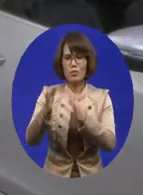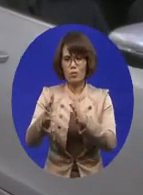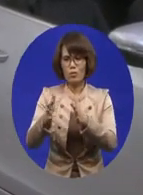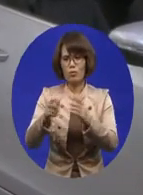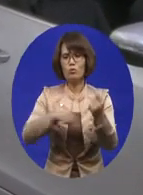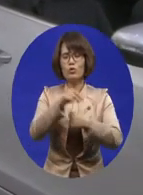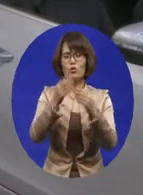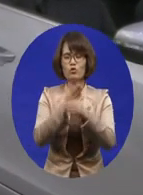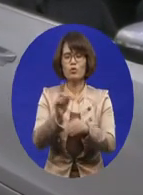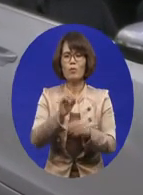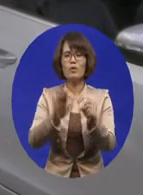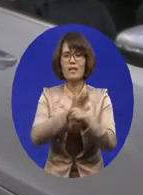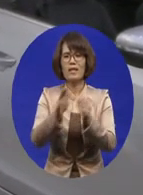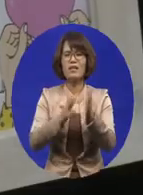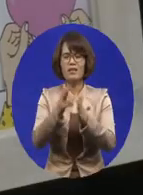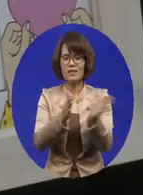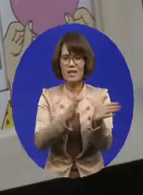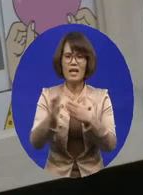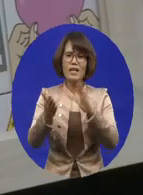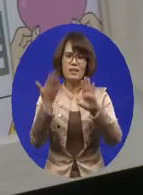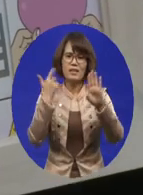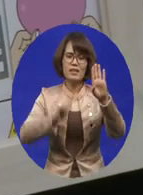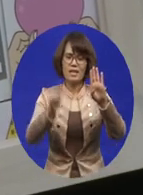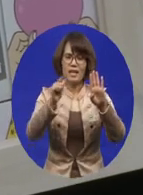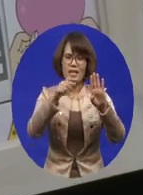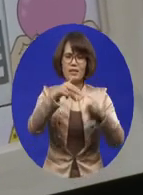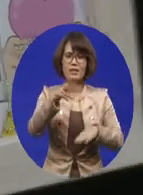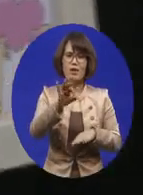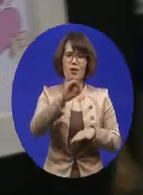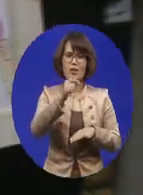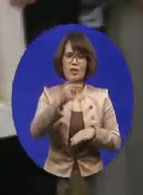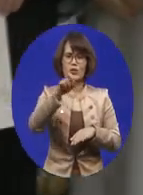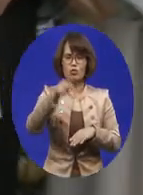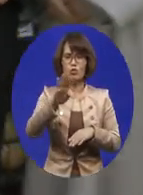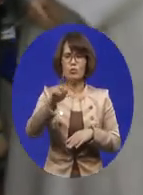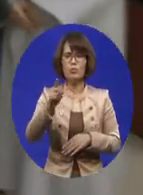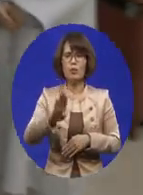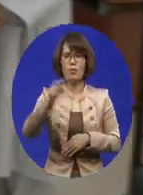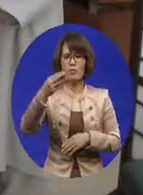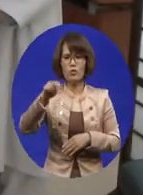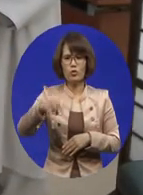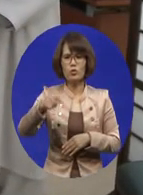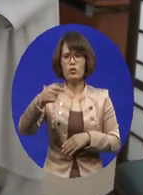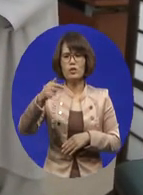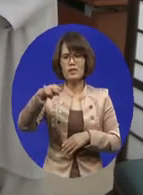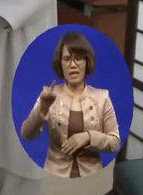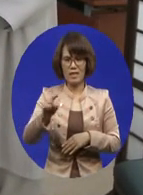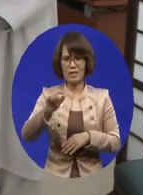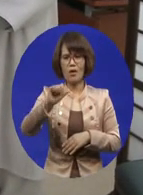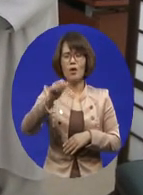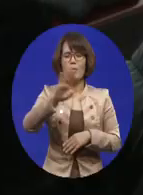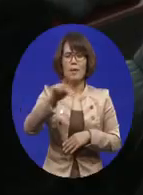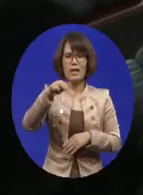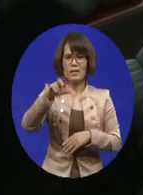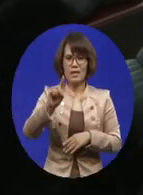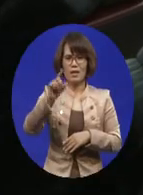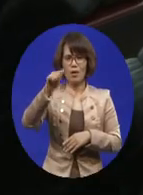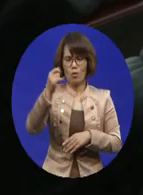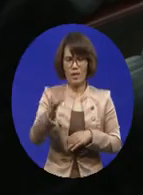사랑의 열차. 지난 4일 시청에서는 처인구 원산면 법륜사에서 바자회 수익금으로 모은